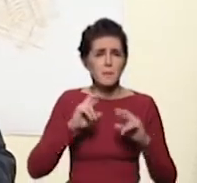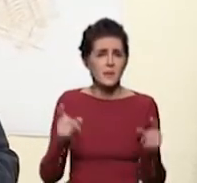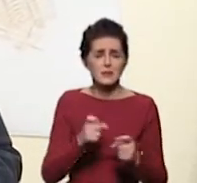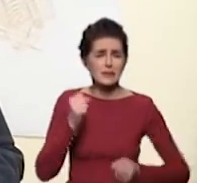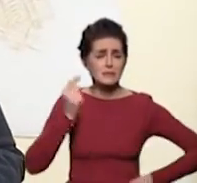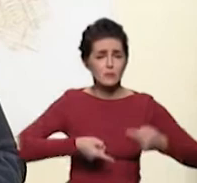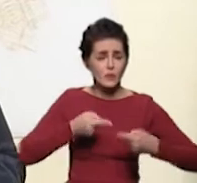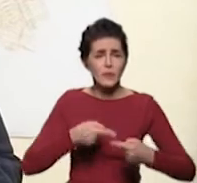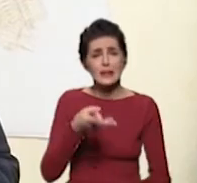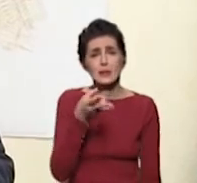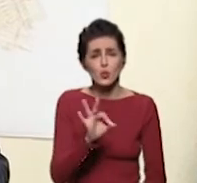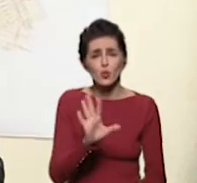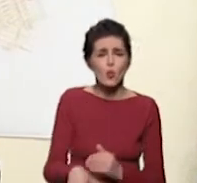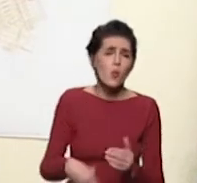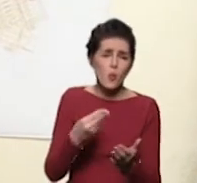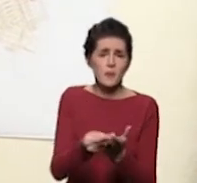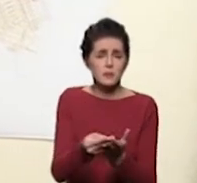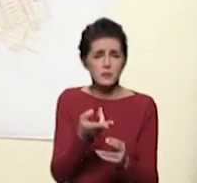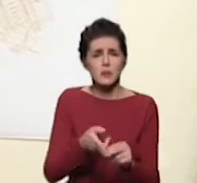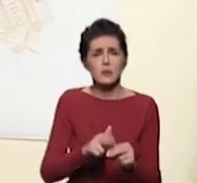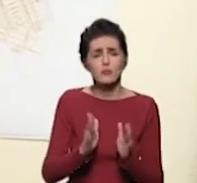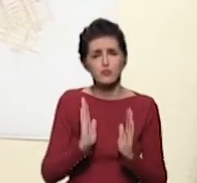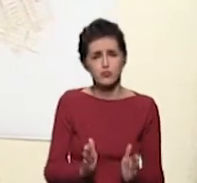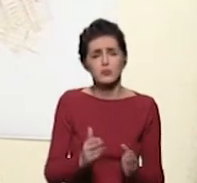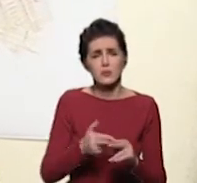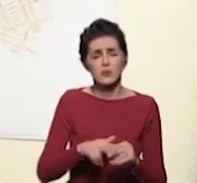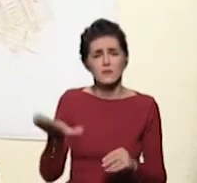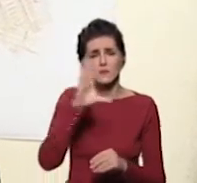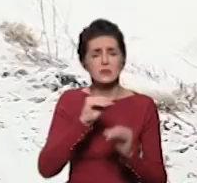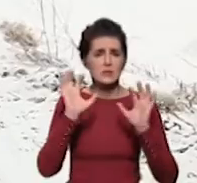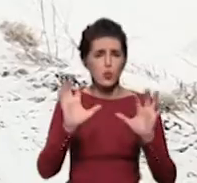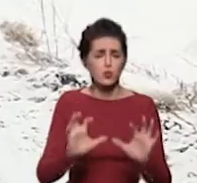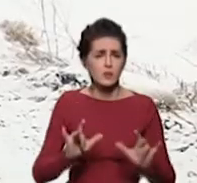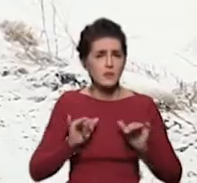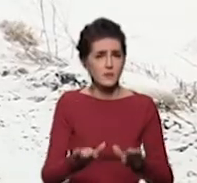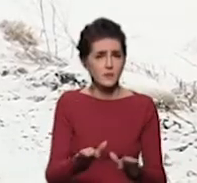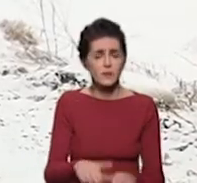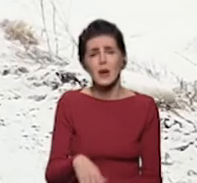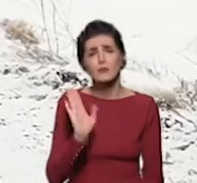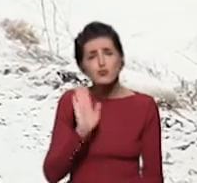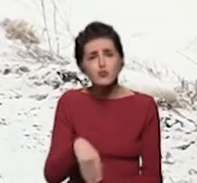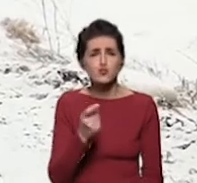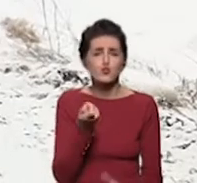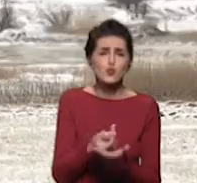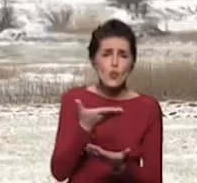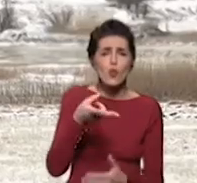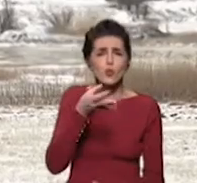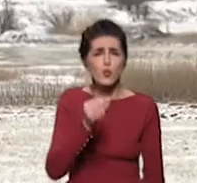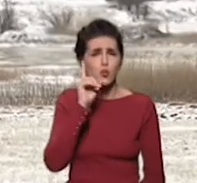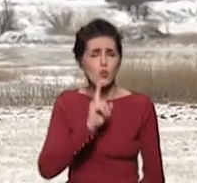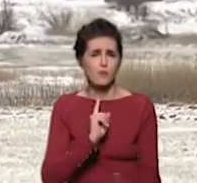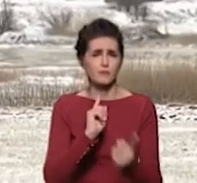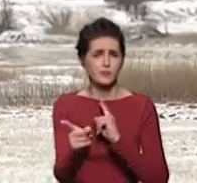але компенсація буде також, бо це передбачено діючим законодавством. Хай би й дорожче, але щоб